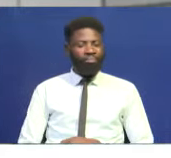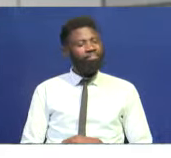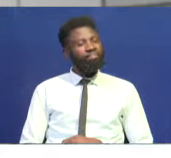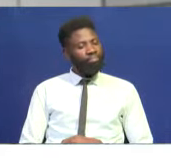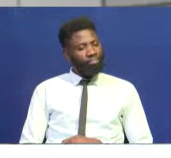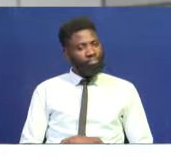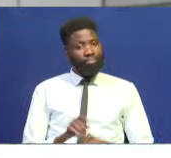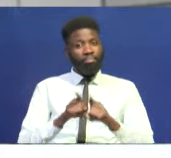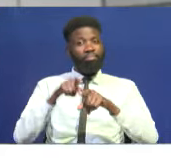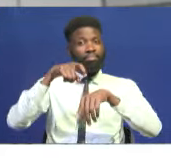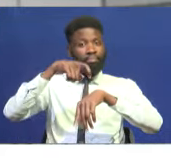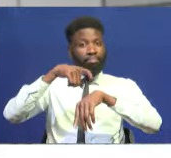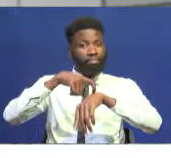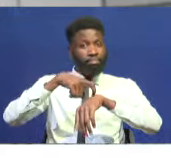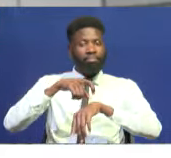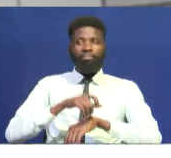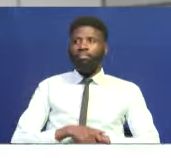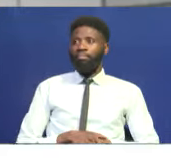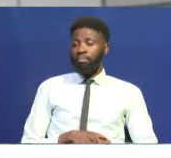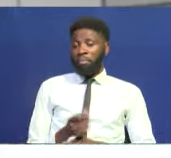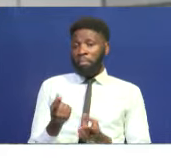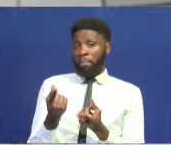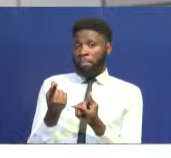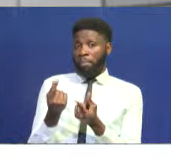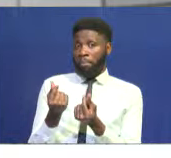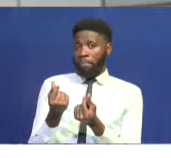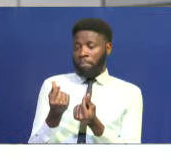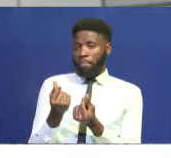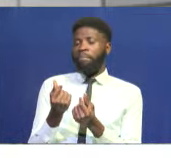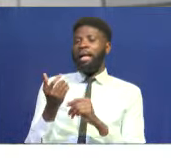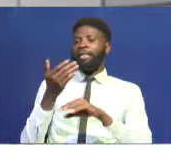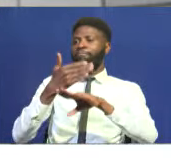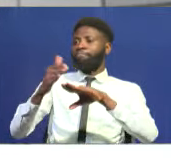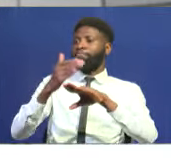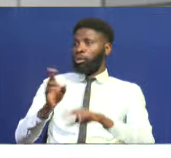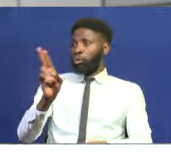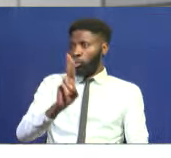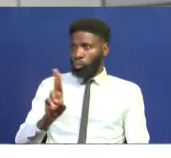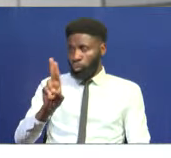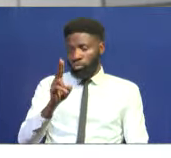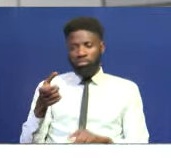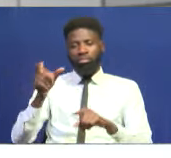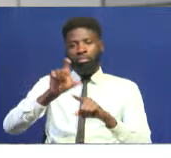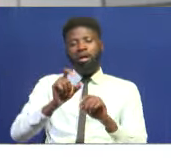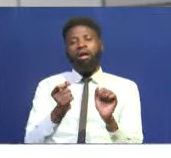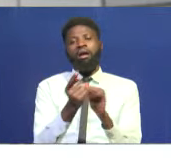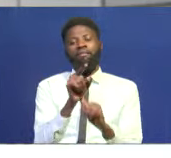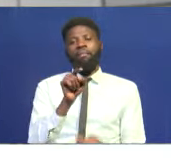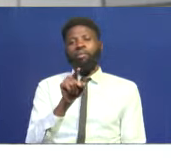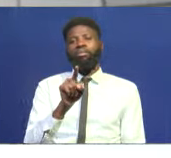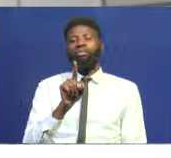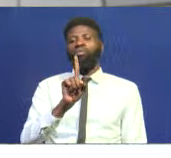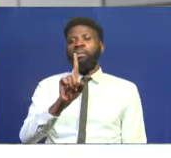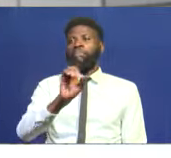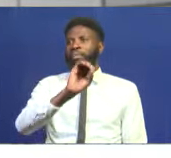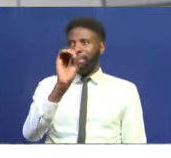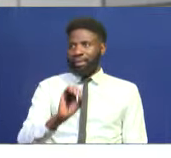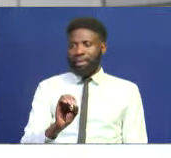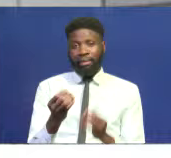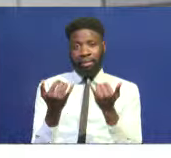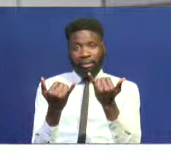huo, matumizi ya fedha ya benki hiyo yaliongezeka kwa asilimia 11.1 hadi shilingi